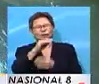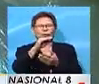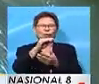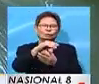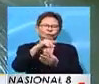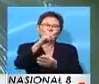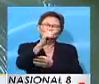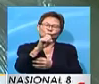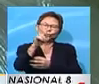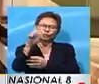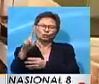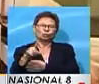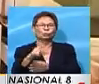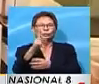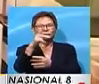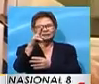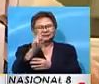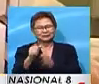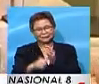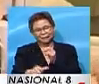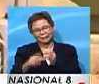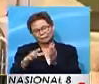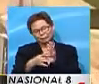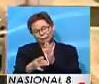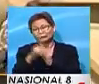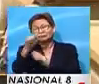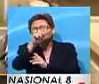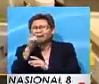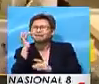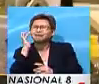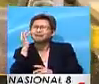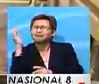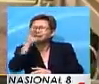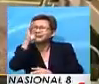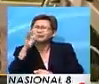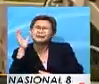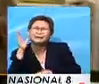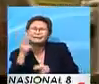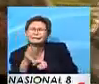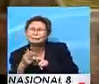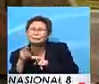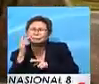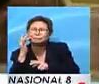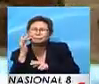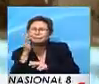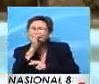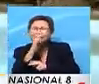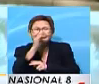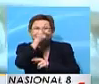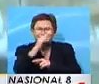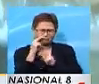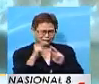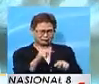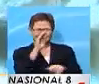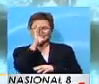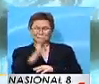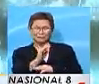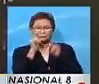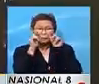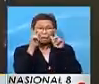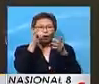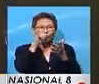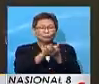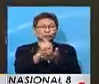dodol kukus tahit minyak pasti ramai yang terpinga-pinga kerana tidak pernah mendengar nama jauh sekali melihatnya sedar akan